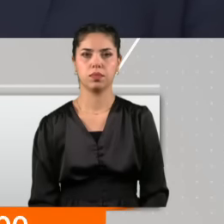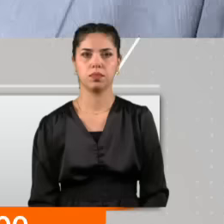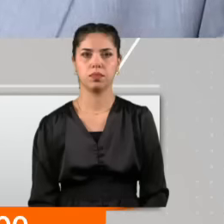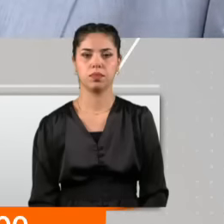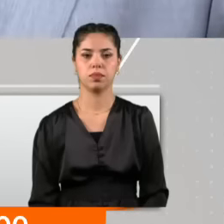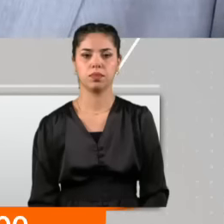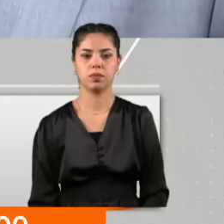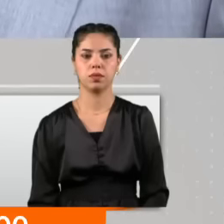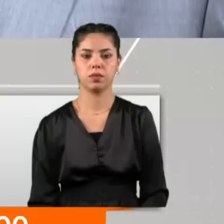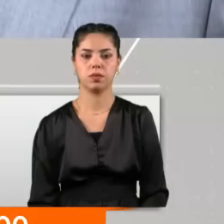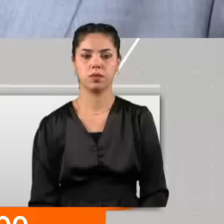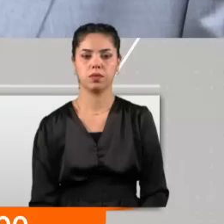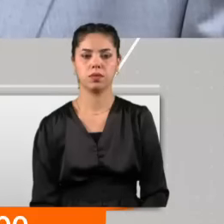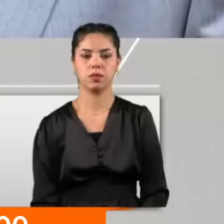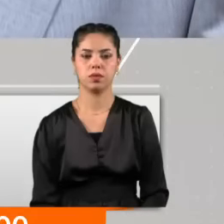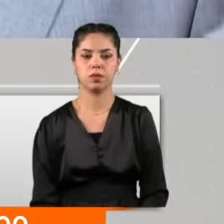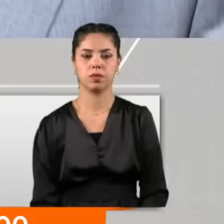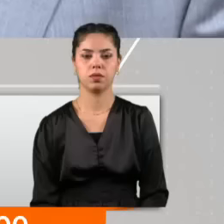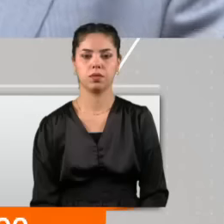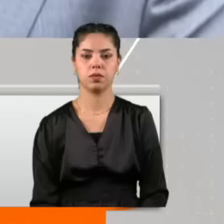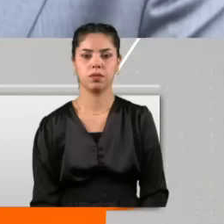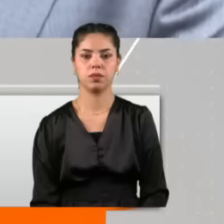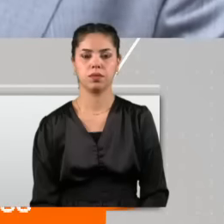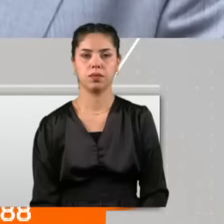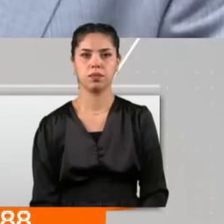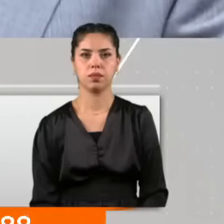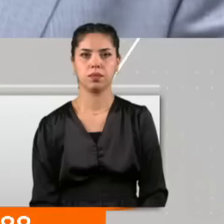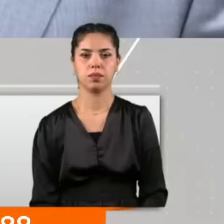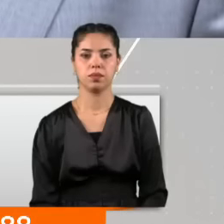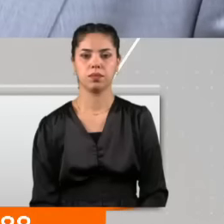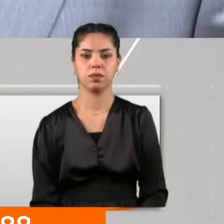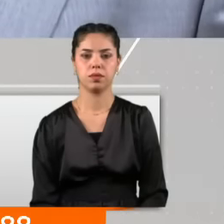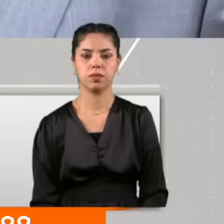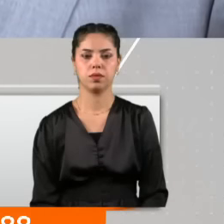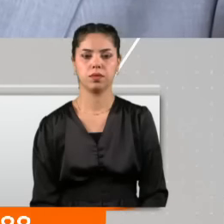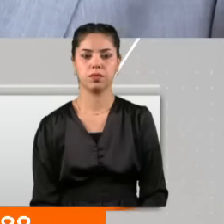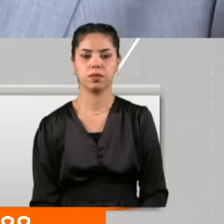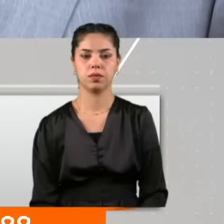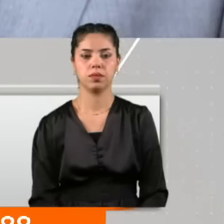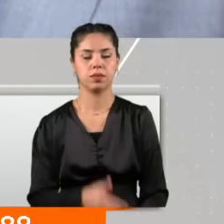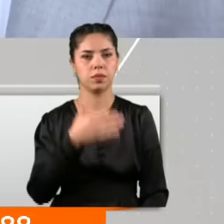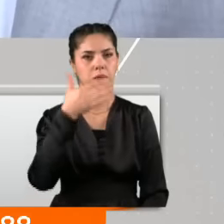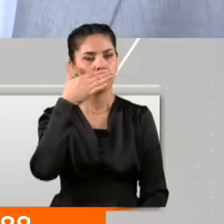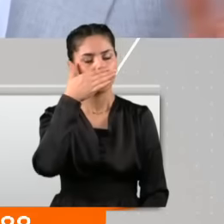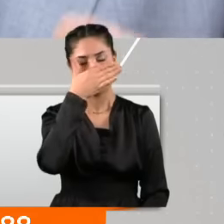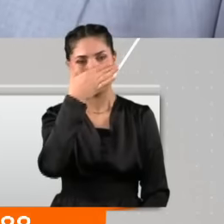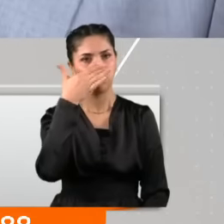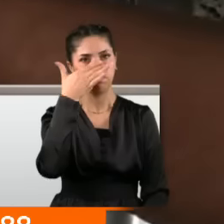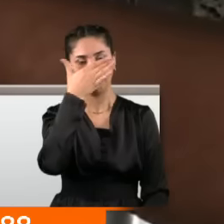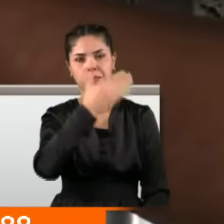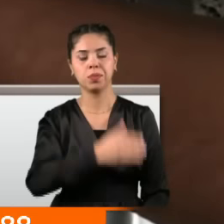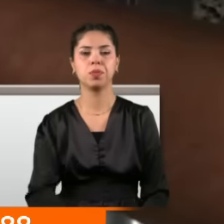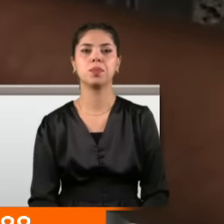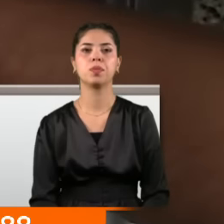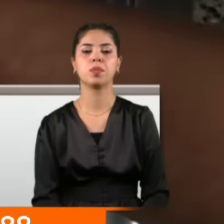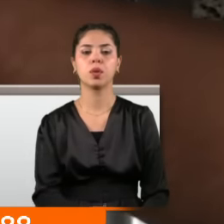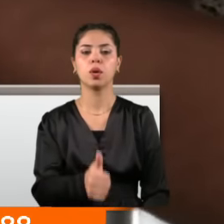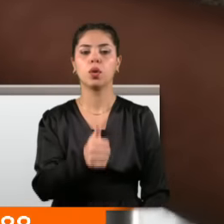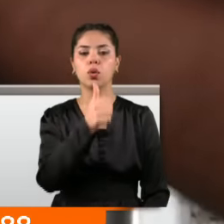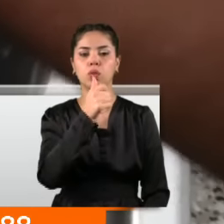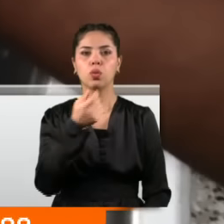geldi. Su temel ihtiyaç. Siz vatandaşın temel ihtiyacını sağlarken anayasaya bakmıyor musunuz? Su kapama